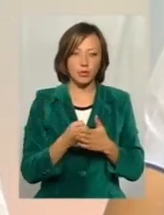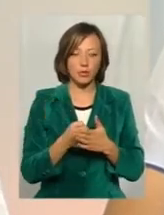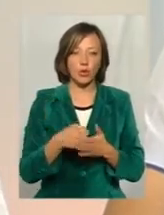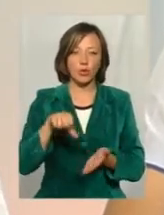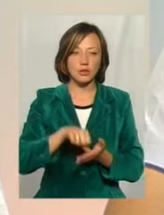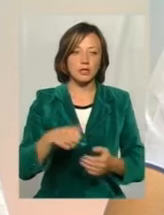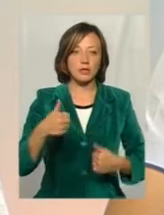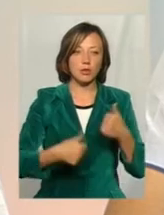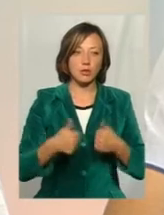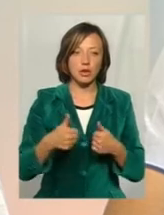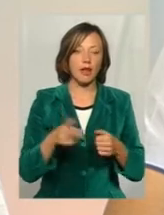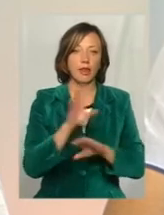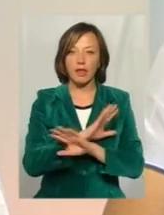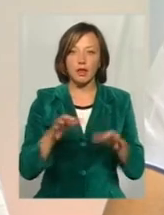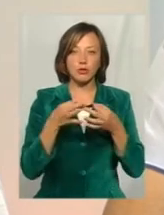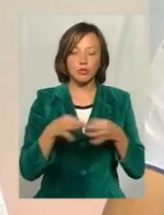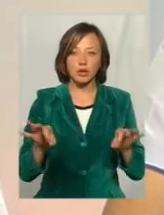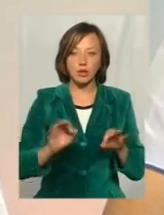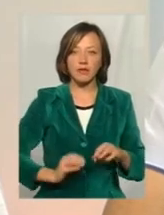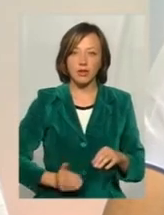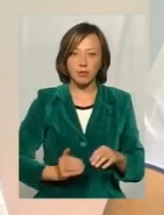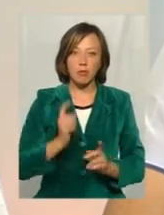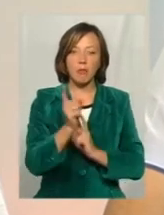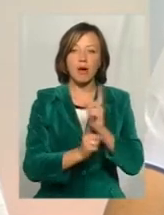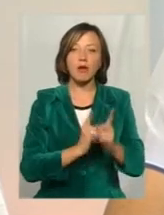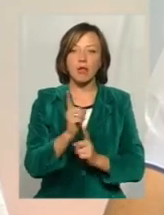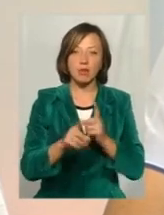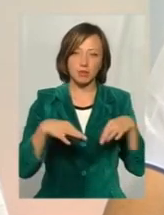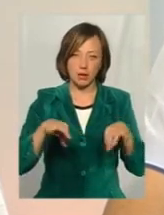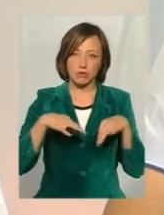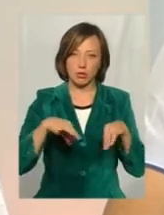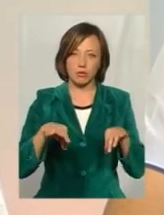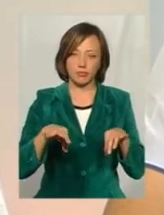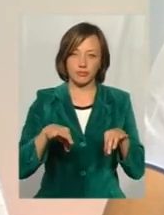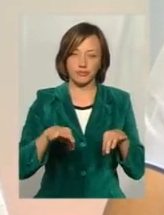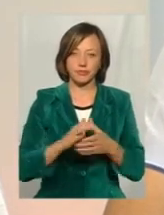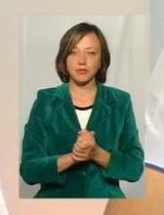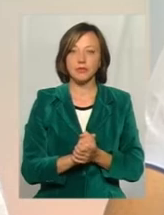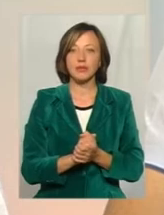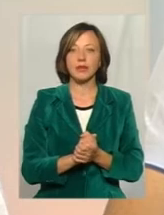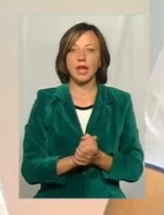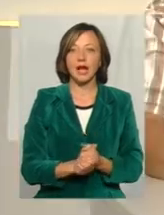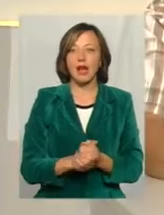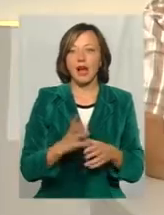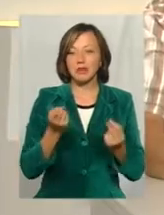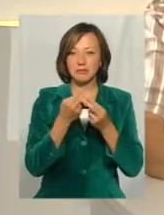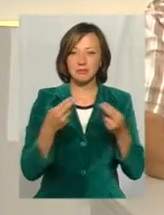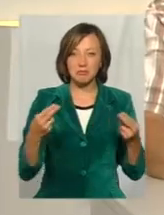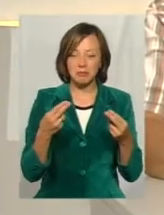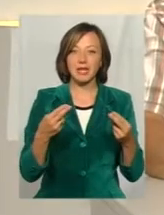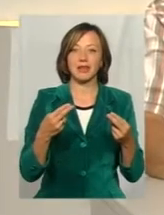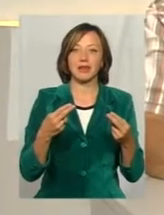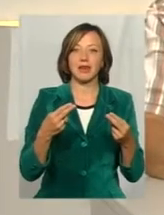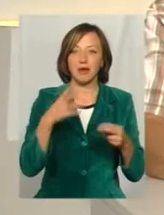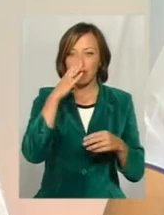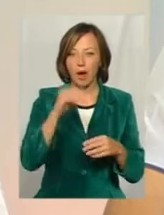в конкурсі не допускаються перевізники з переобладнаними транспортними засобами. Тобто спринтера перероблені під пасажири? Так,